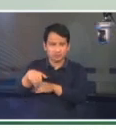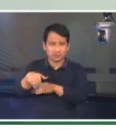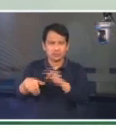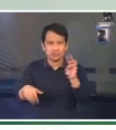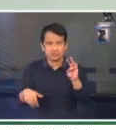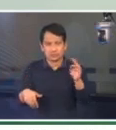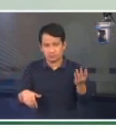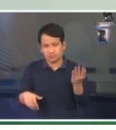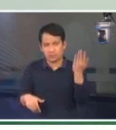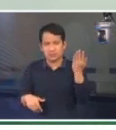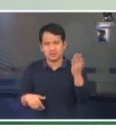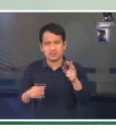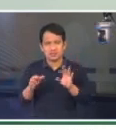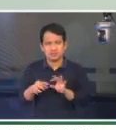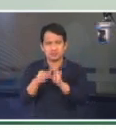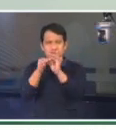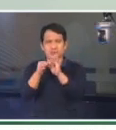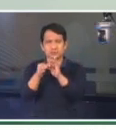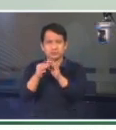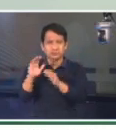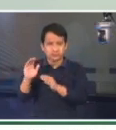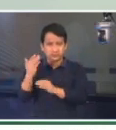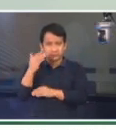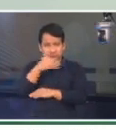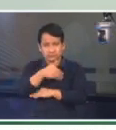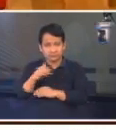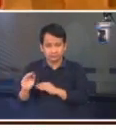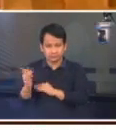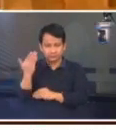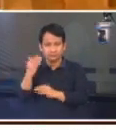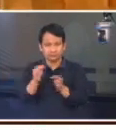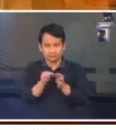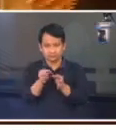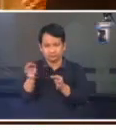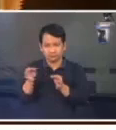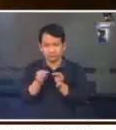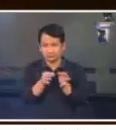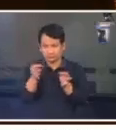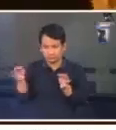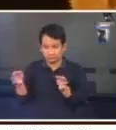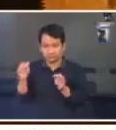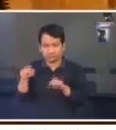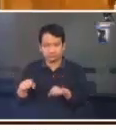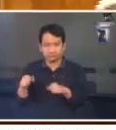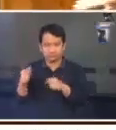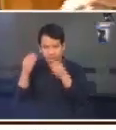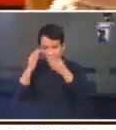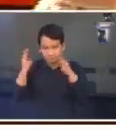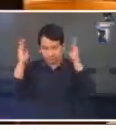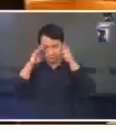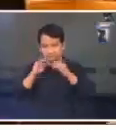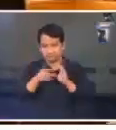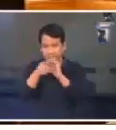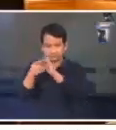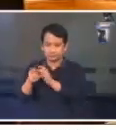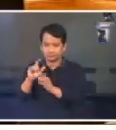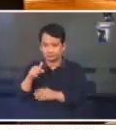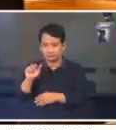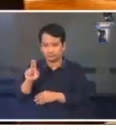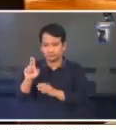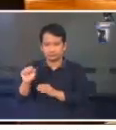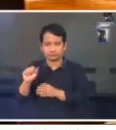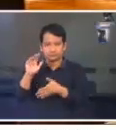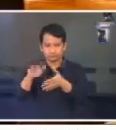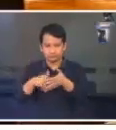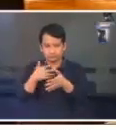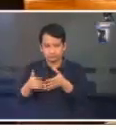Misa de Gallo o yung simba tuwing madaling araw. Maaari ring makipag-ugnayan ng isang obispo sa LGU para paramihin ang